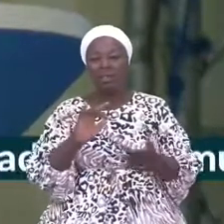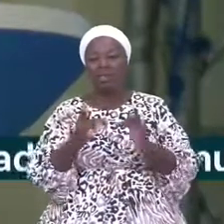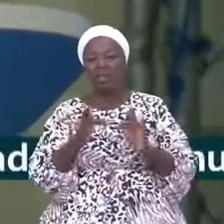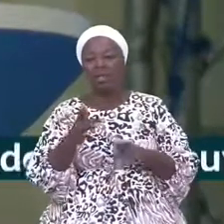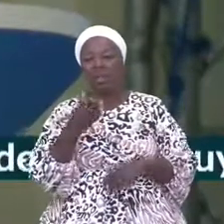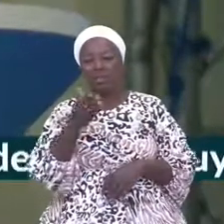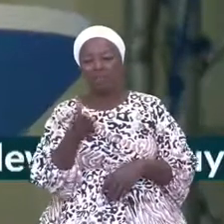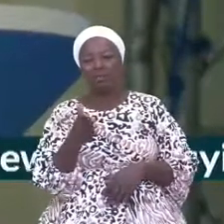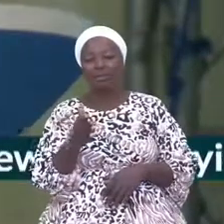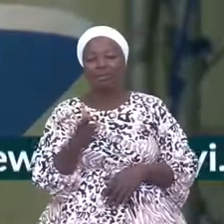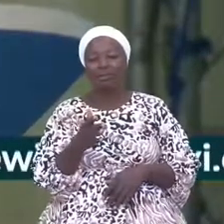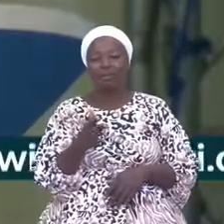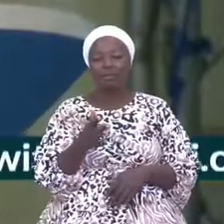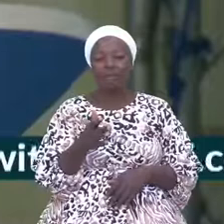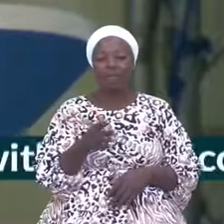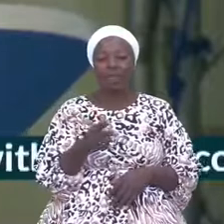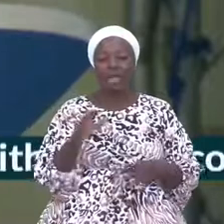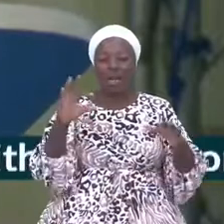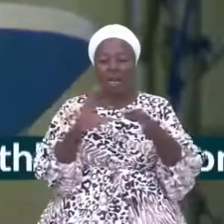Christ, il y a un lien